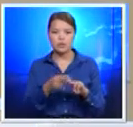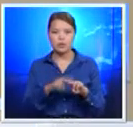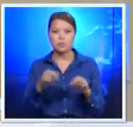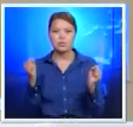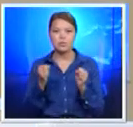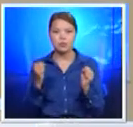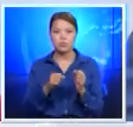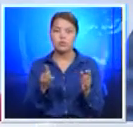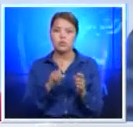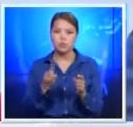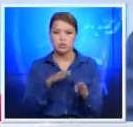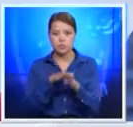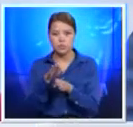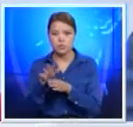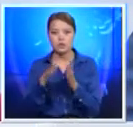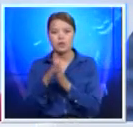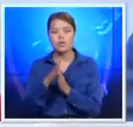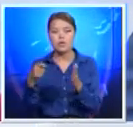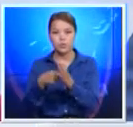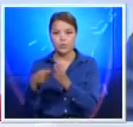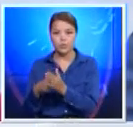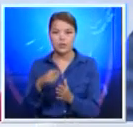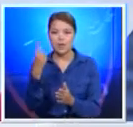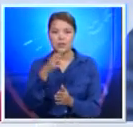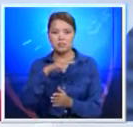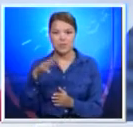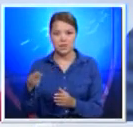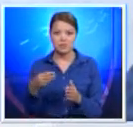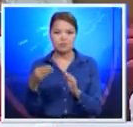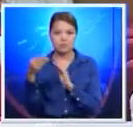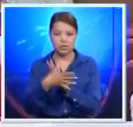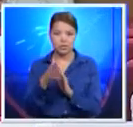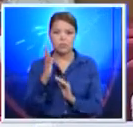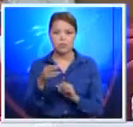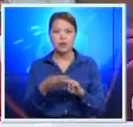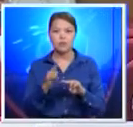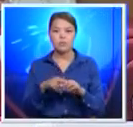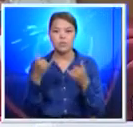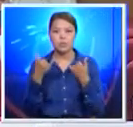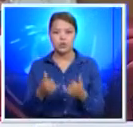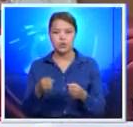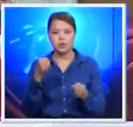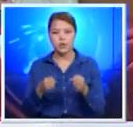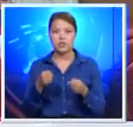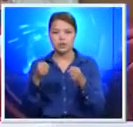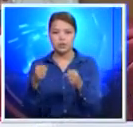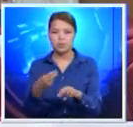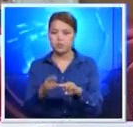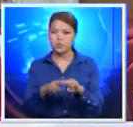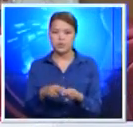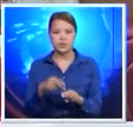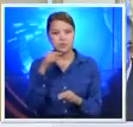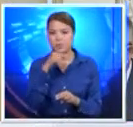дайындауға жергілікті бюджеттен 1,5 миллиард теңге бөлінбек. Бұған қоса жем шөпті түгелдей көлікпен тасымалдау мүмкін болмай тұр.